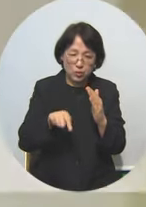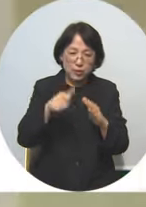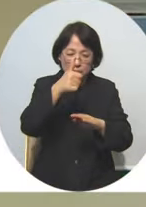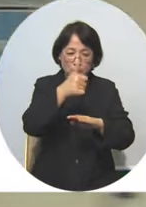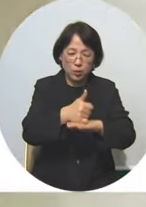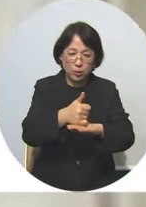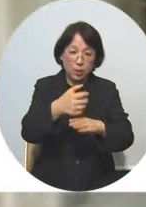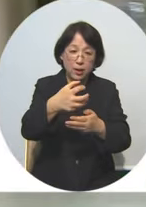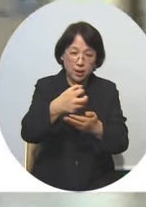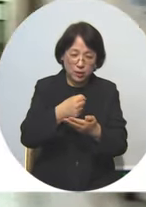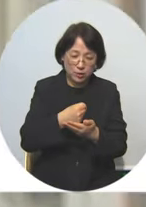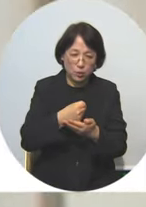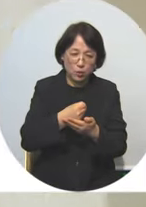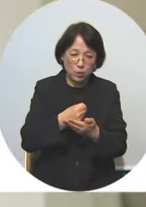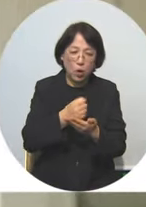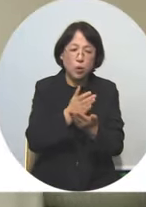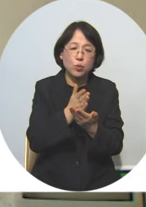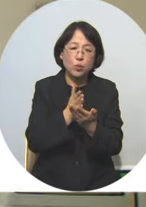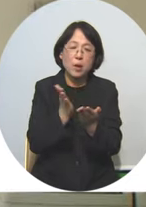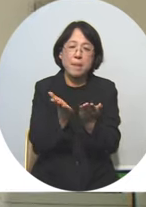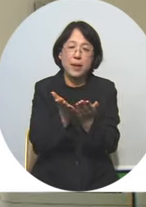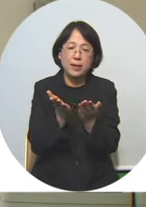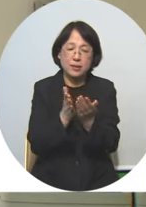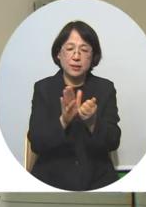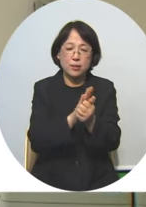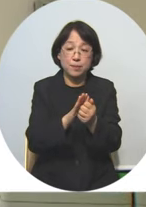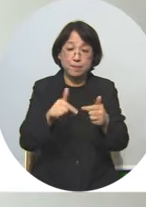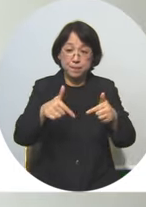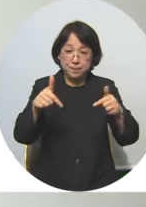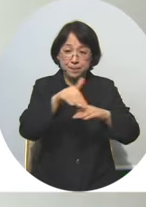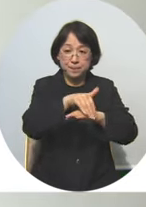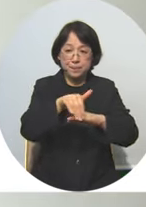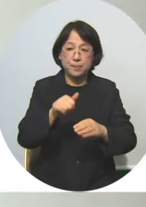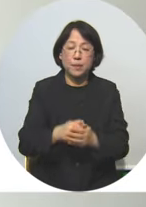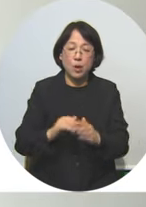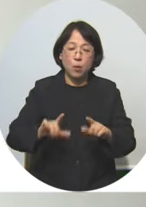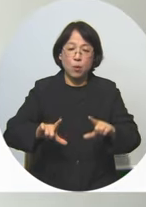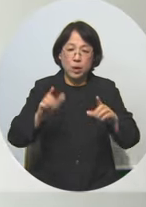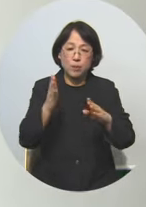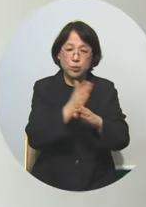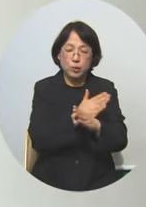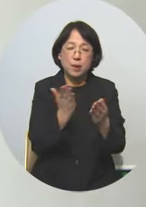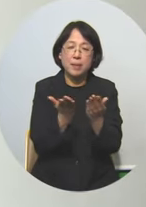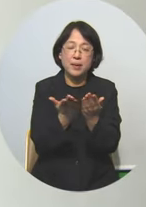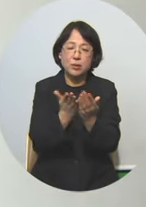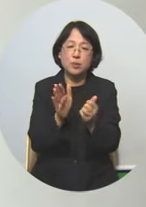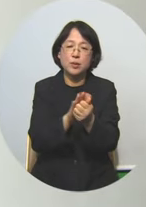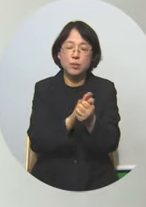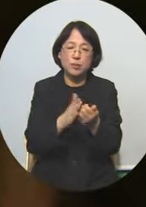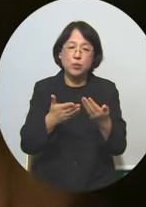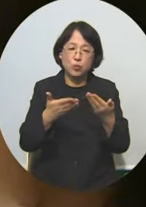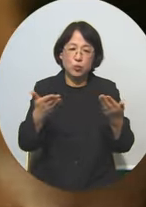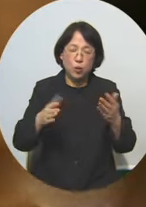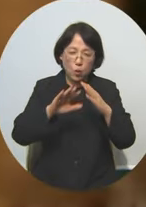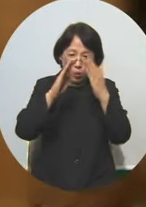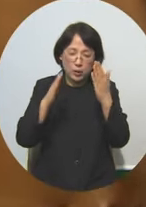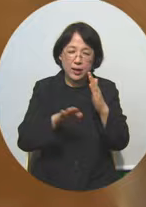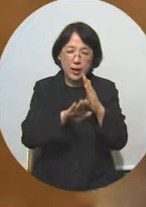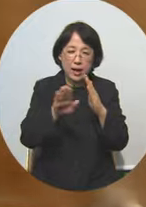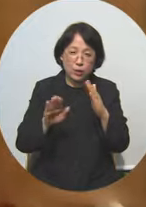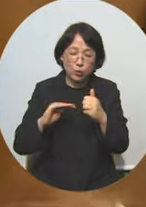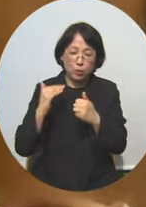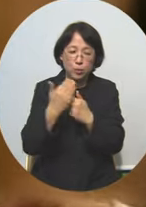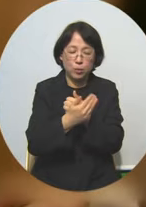유형별 특성에 맞는 가족 서비스를 강화할 예정입니다. 올해부터 맞춤형 서비스를 제공하는 온가족 보듬